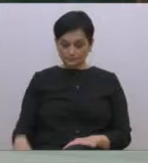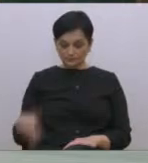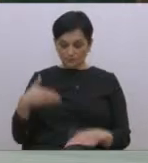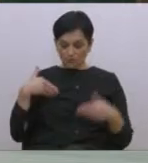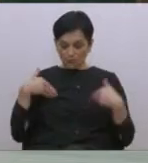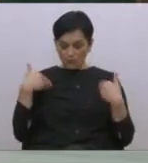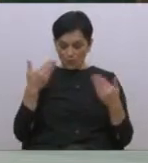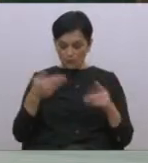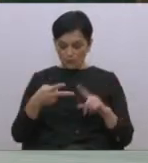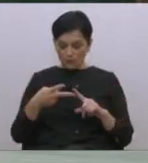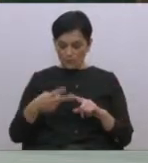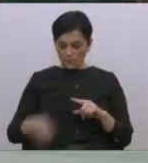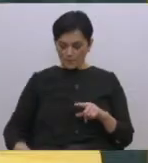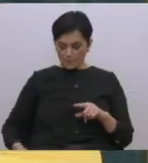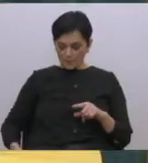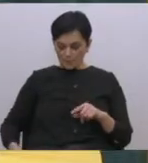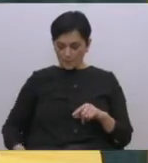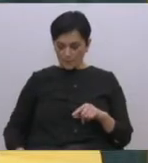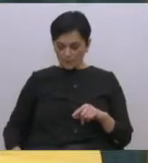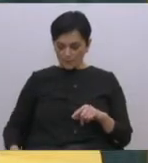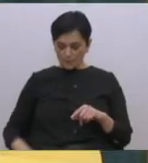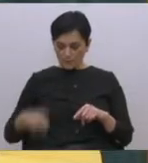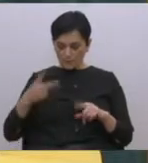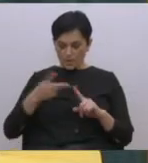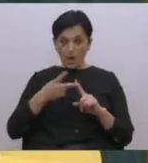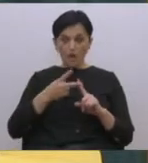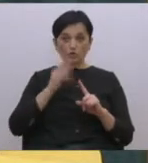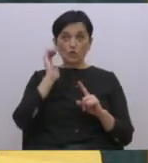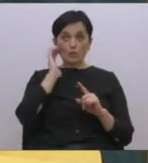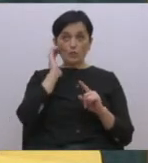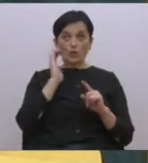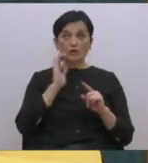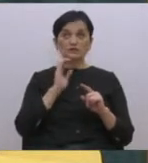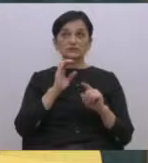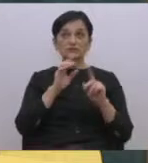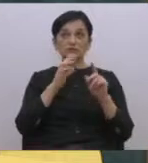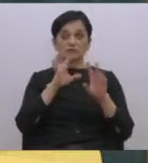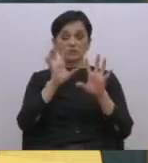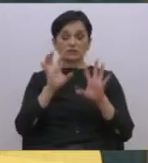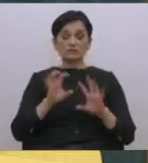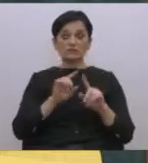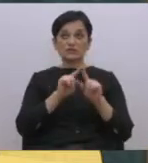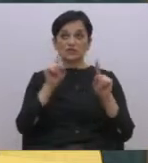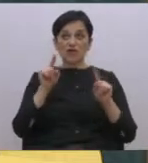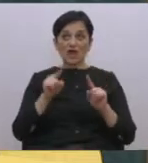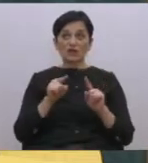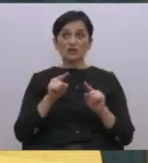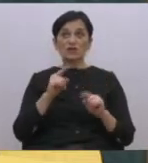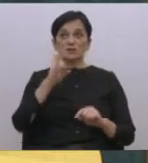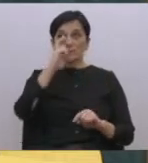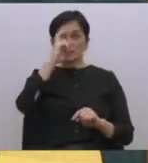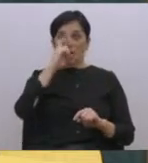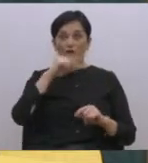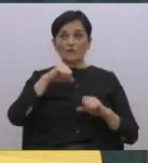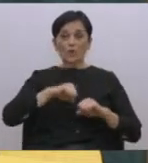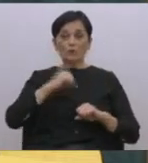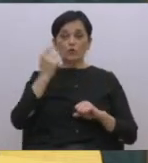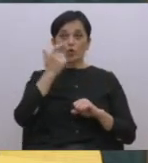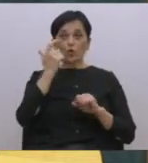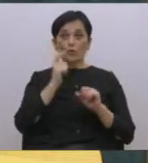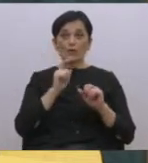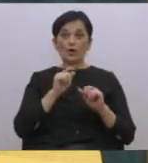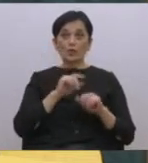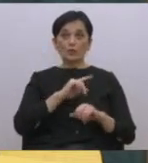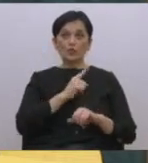მოგესალმებით, მეორე მოსმენით წარმოგიდგენ საკანონმდებლო პაკეტს ძირითად კანონთან, მთავრობის სტრუქტურის უფლებამოსილებისა და საქმიანობის წესის